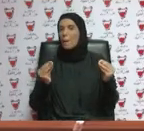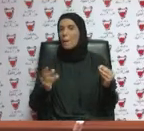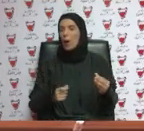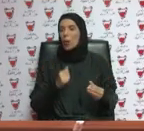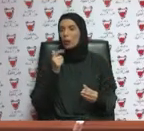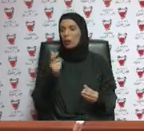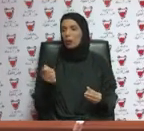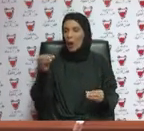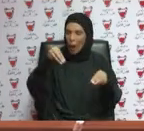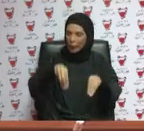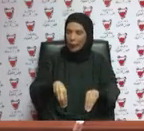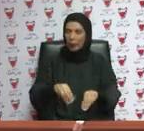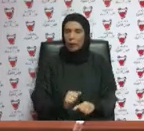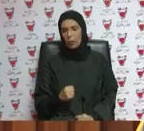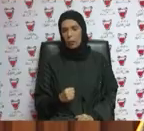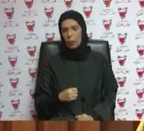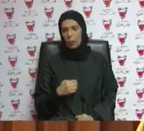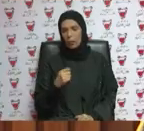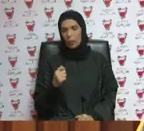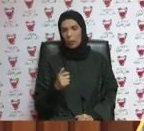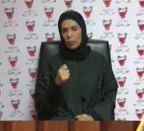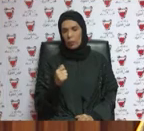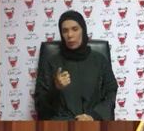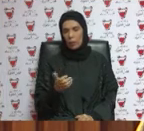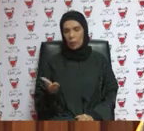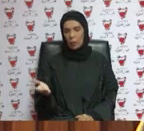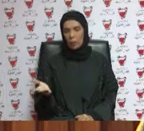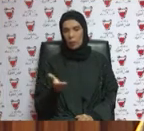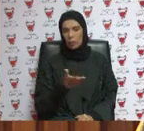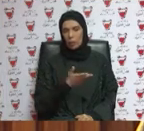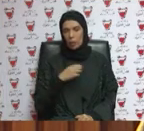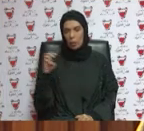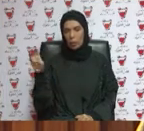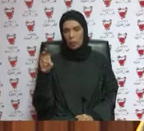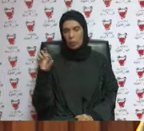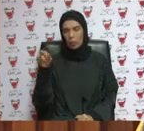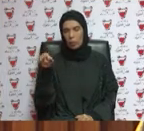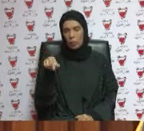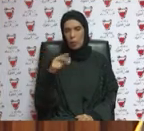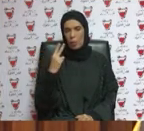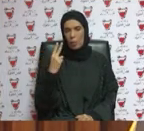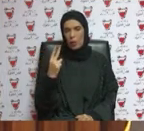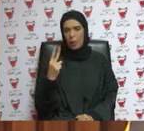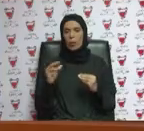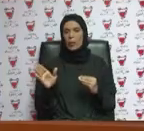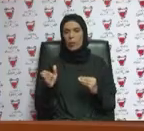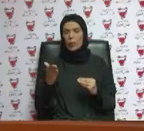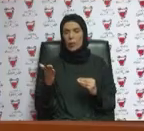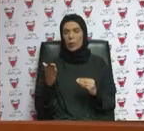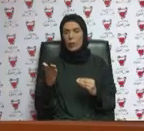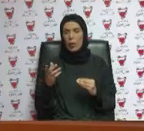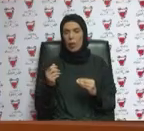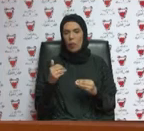سيولته. رأس مال الصندوق هو استقطاع 1% من